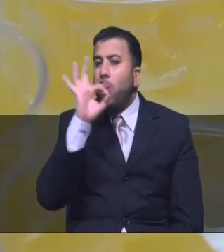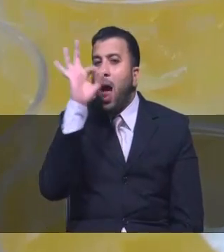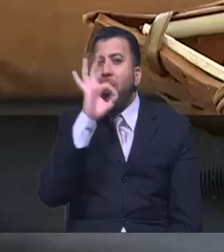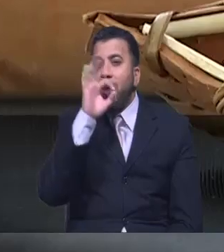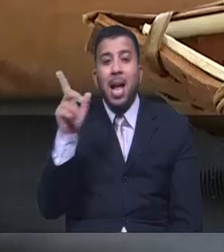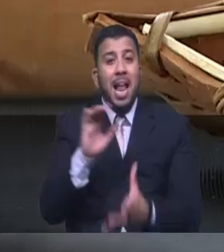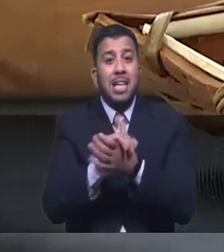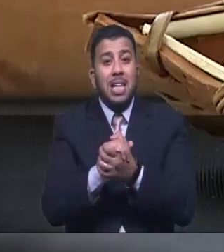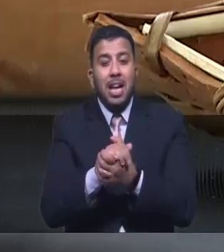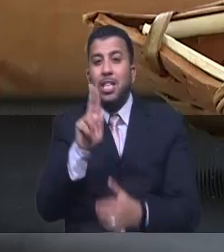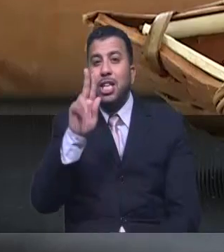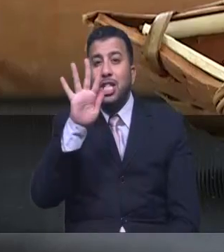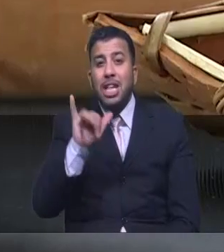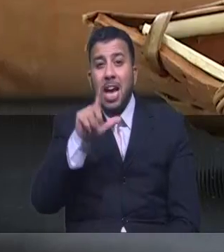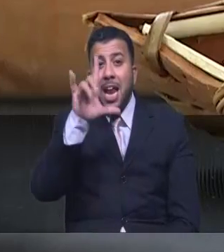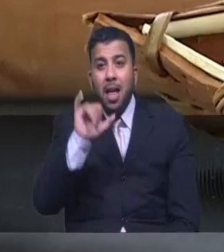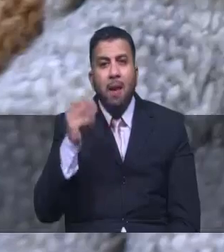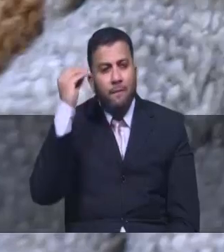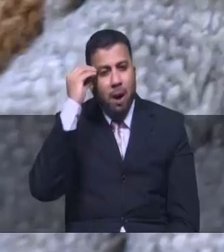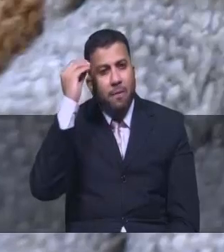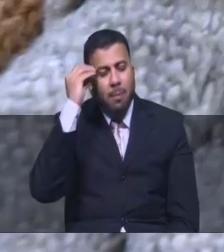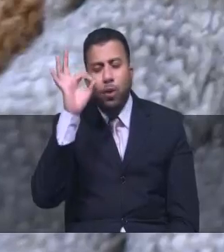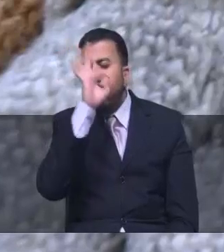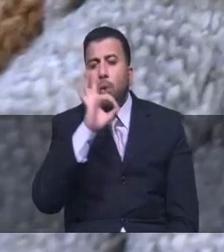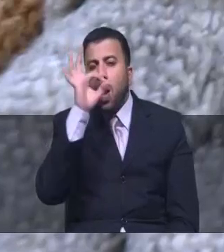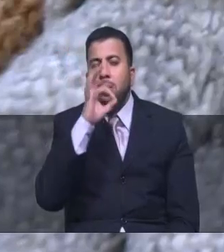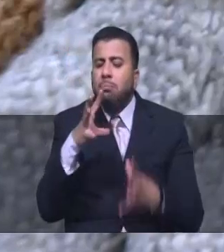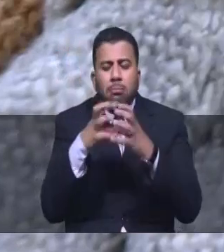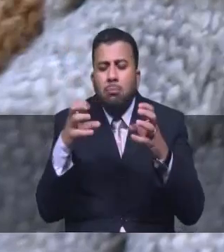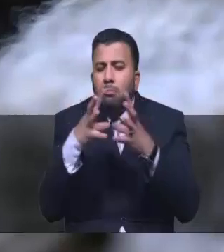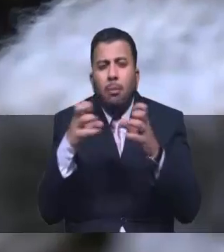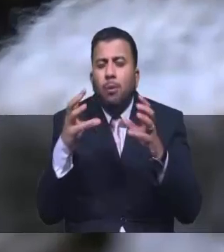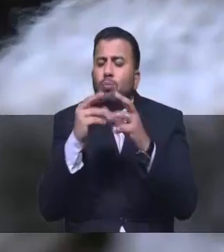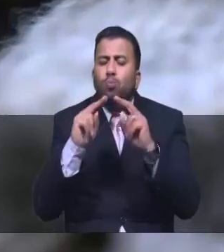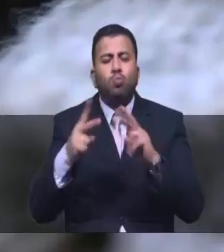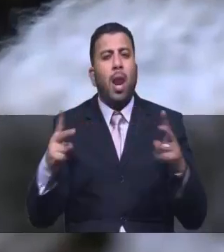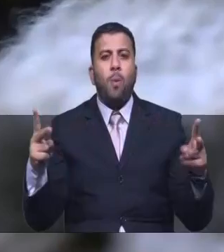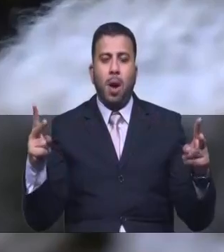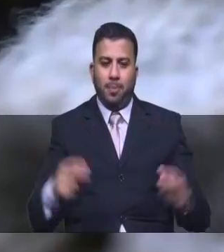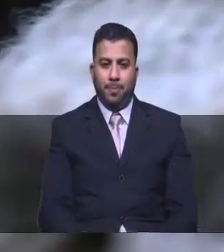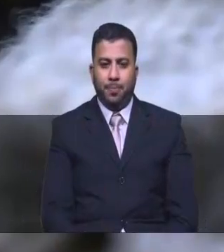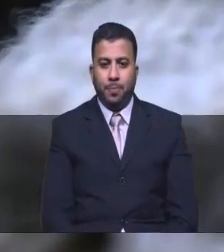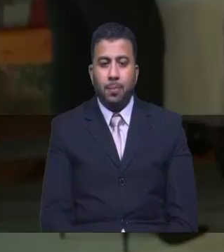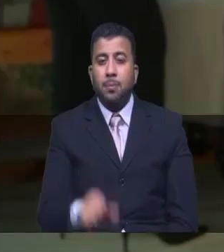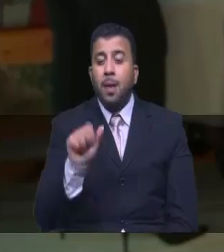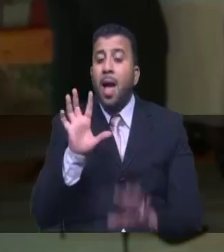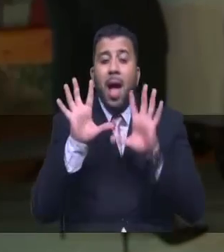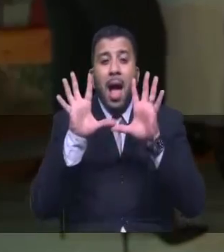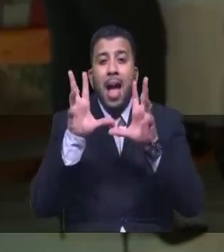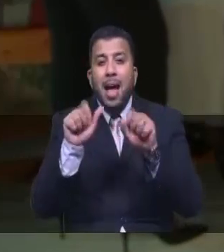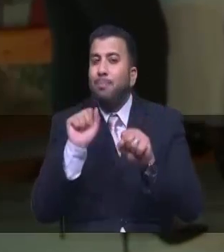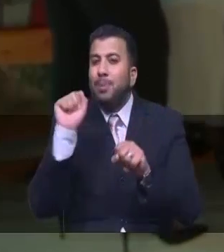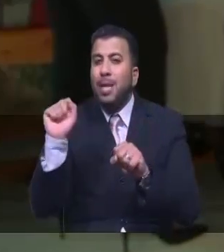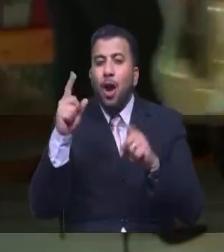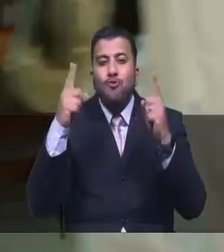تشيلي للتعريف بتراثهم وعناصره ومكوناته المتنوعة. تعتبر أيام التراث العالمية